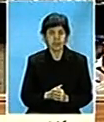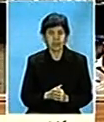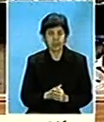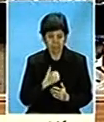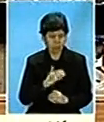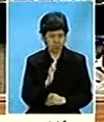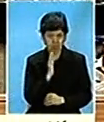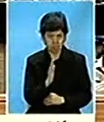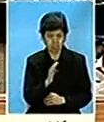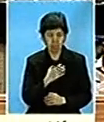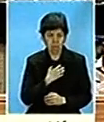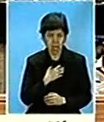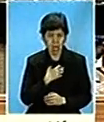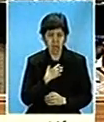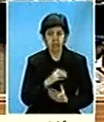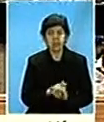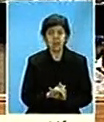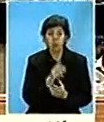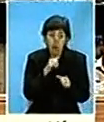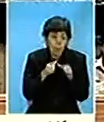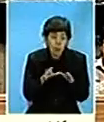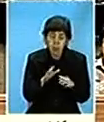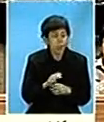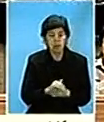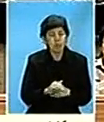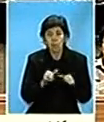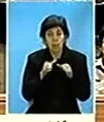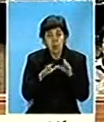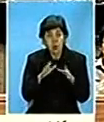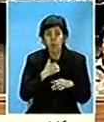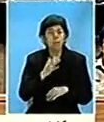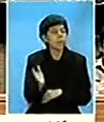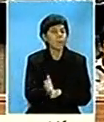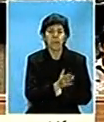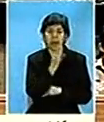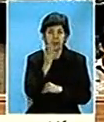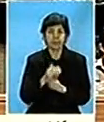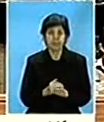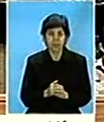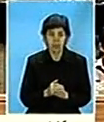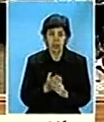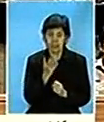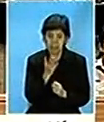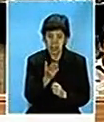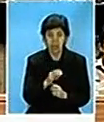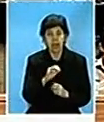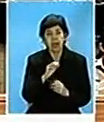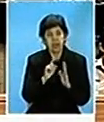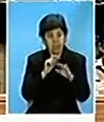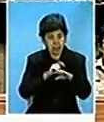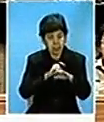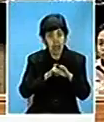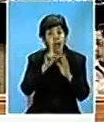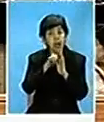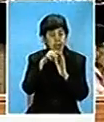เข้มงวดนะฮะเพราะท่านไม่อยู่ผมจะปล่อยผ่านเลยนะครับท่านสุเมธศรีพงษ์ครับท่านมีเวลา15นาที